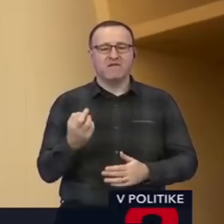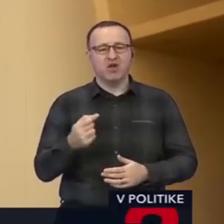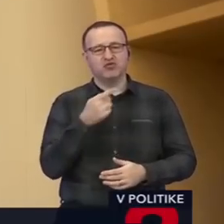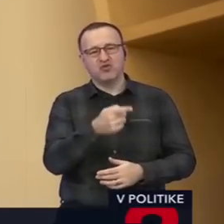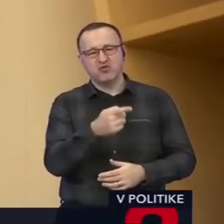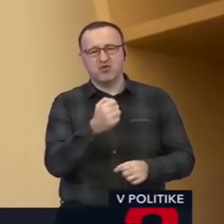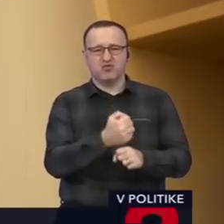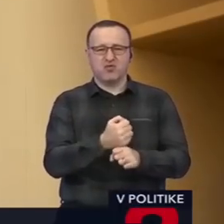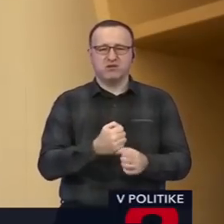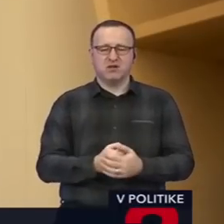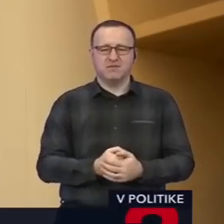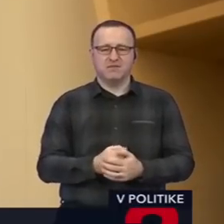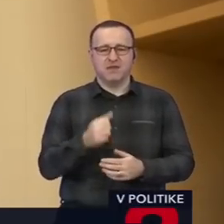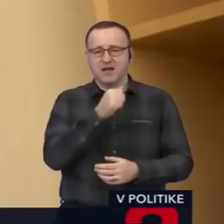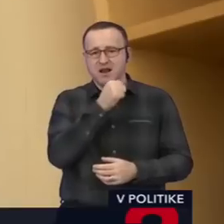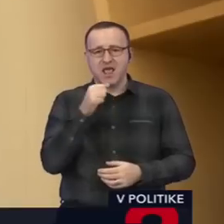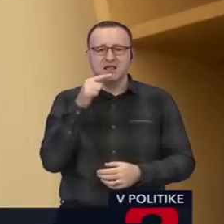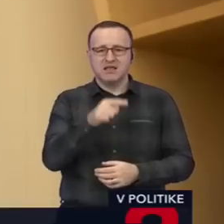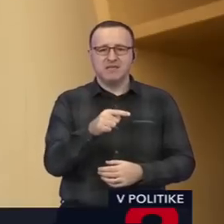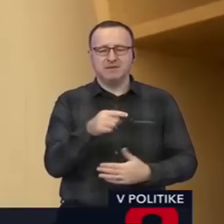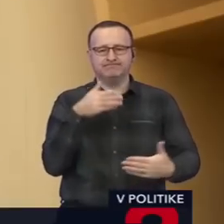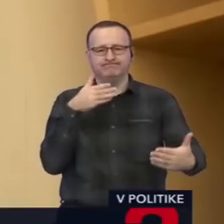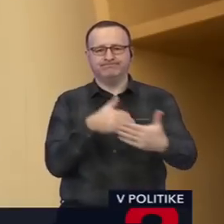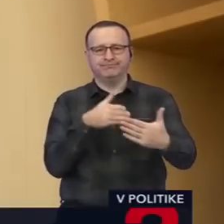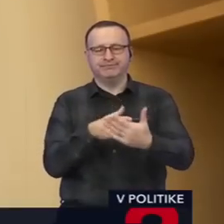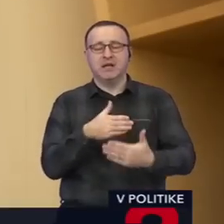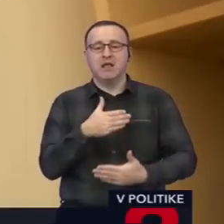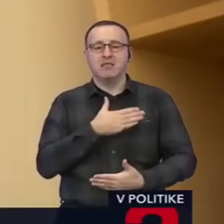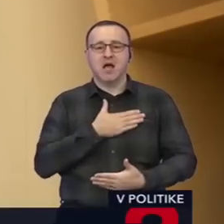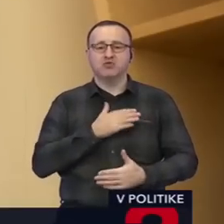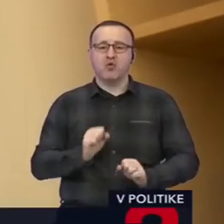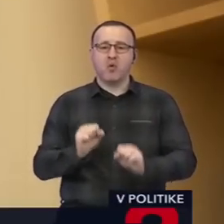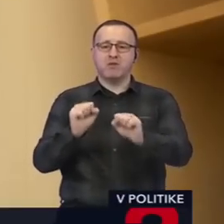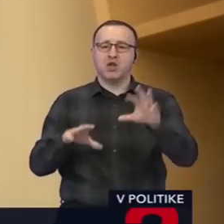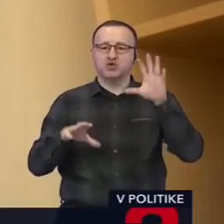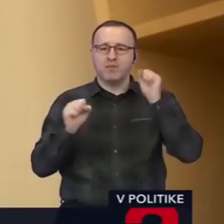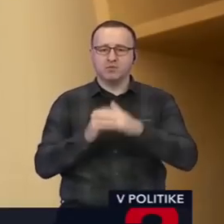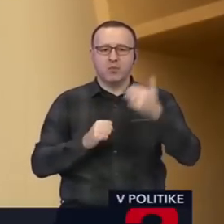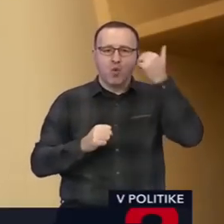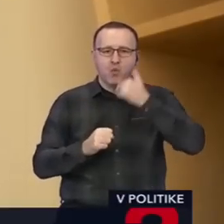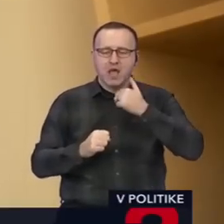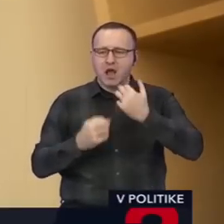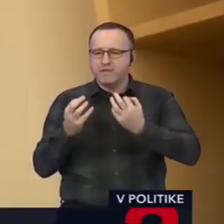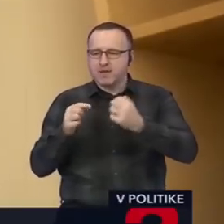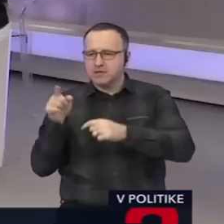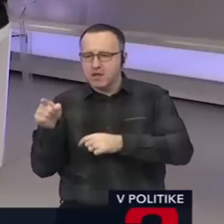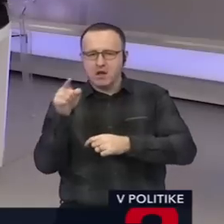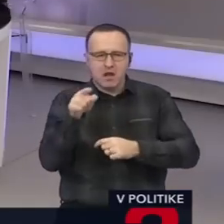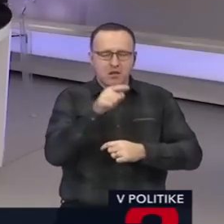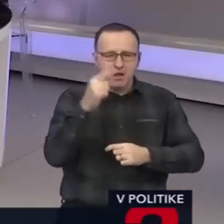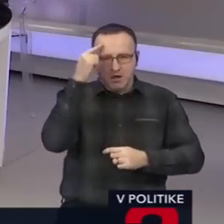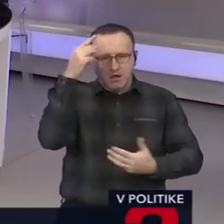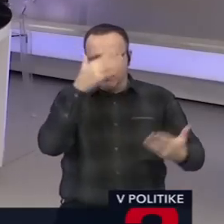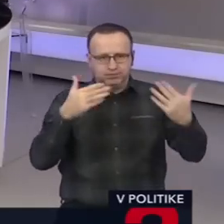konečnom dôsledku len tým proste nabúrava našu obranyschopnosť, lebo ľudia sú z toho zmetení, a nevidia, čo aby si majú myslieť. Aby sme